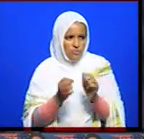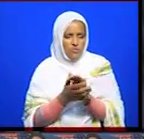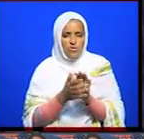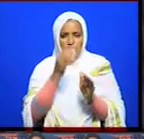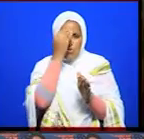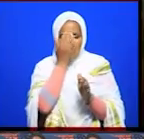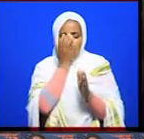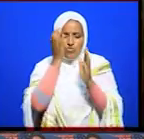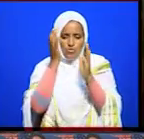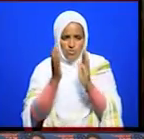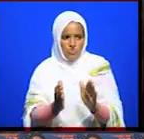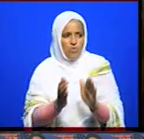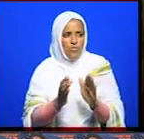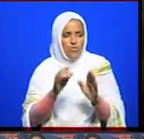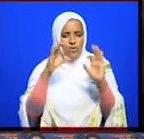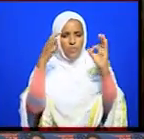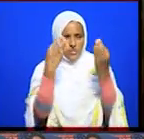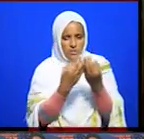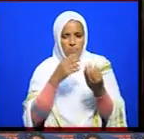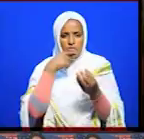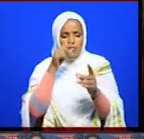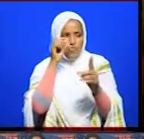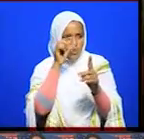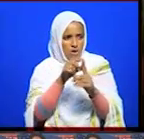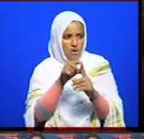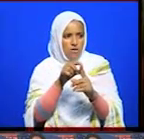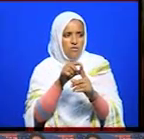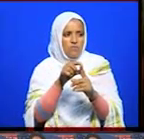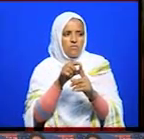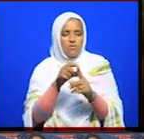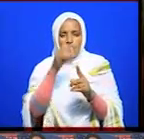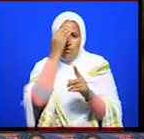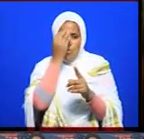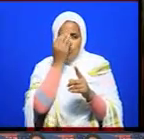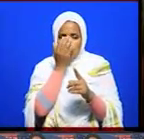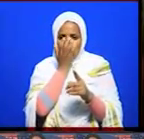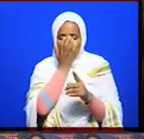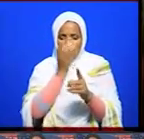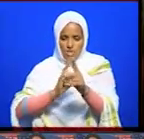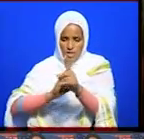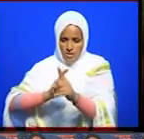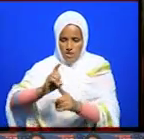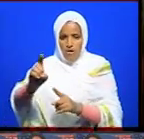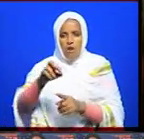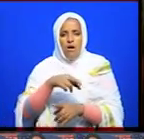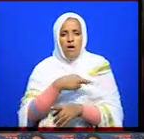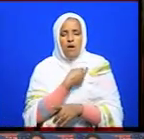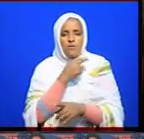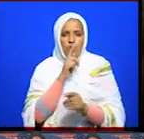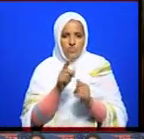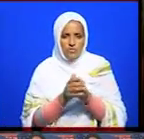ይገለጻል? ኦርቶዶክሳዊ ቤተሰብ የሚለው ቃል ያው ኦርቶዶክስ